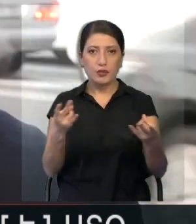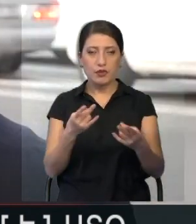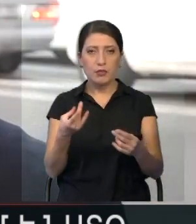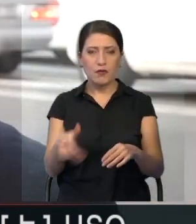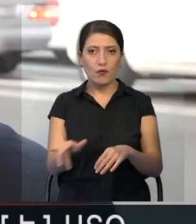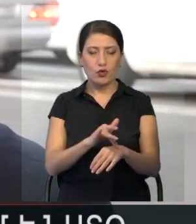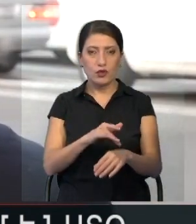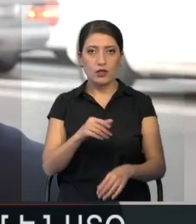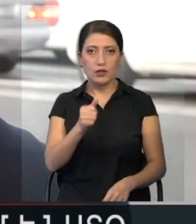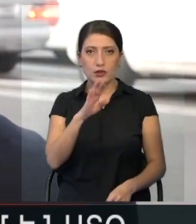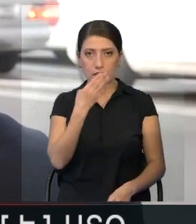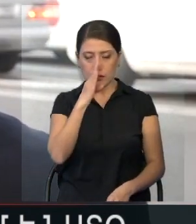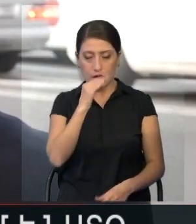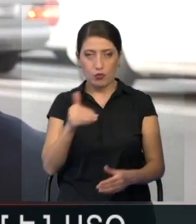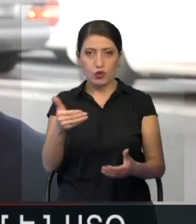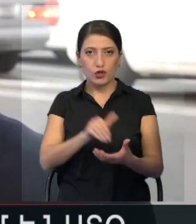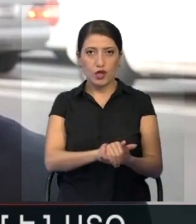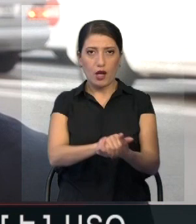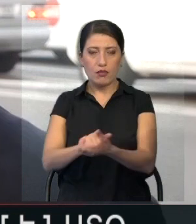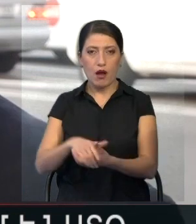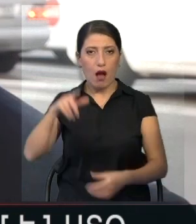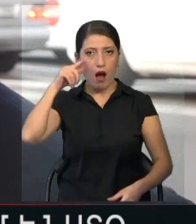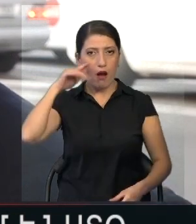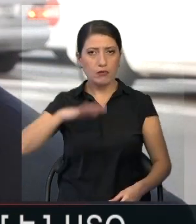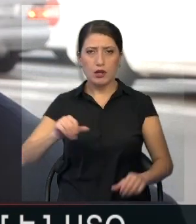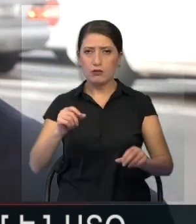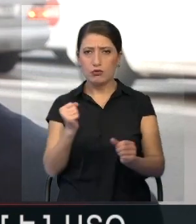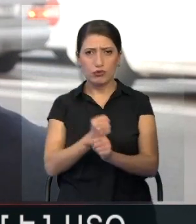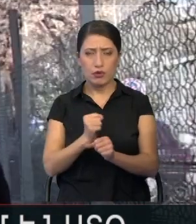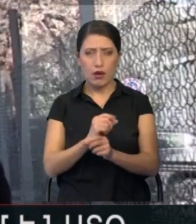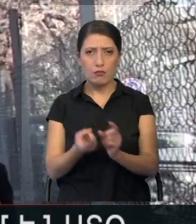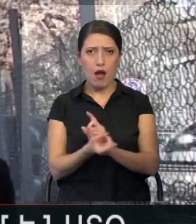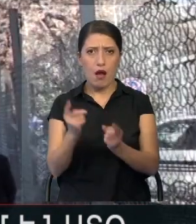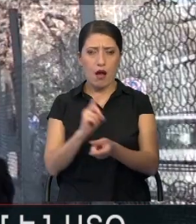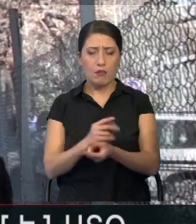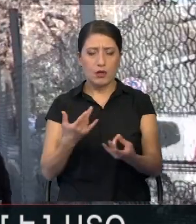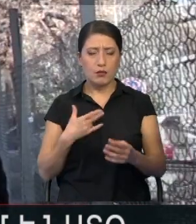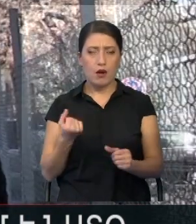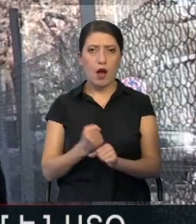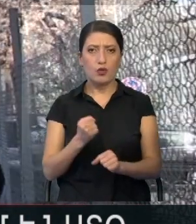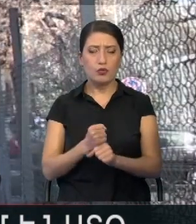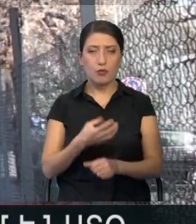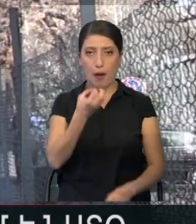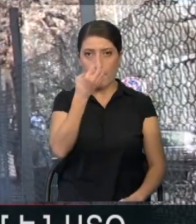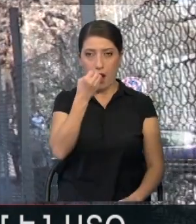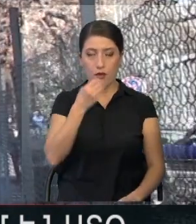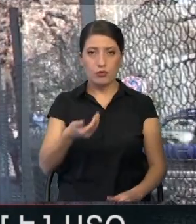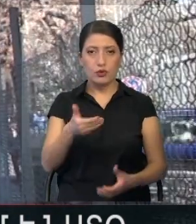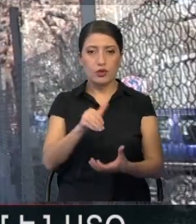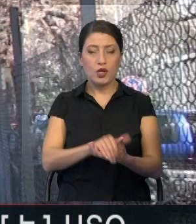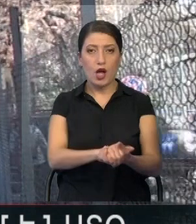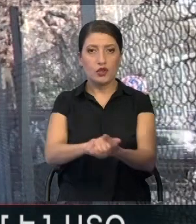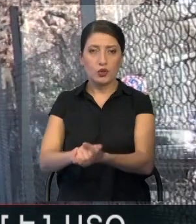ոչնչացնես թշնամու դաշինքները, որը Հայաստանը իհարկե չի անում հակառակ ուղղությամբ մենք այս պահին գնում։ Իսկ Բաքուն